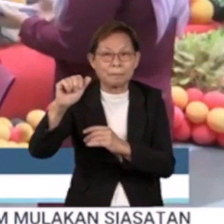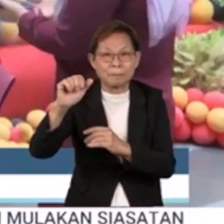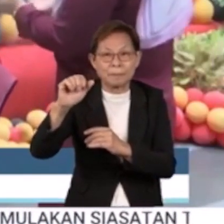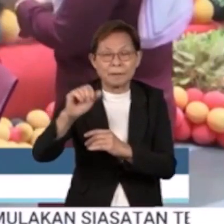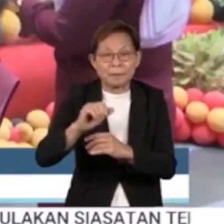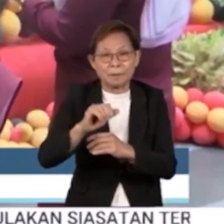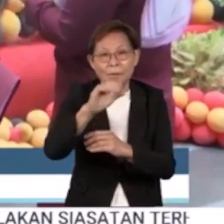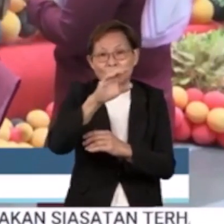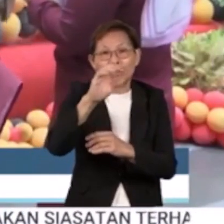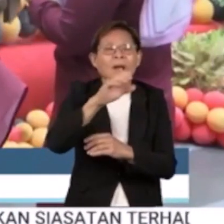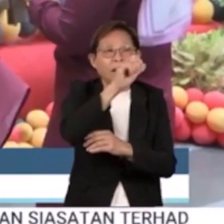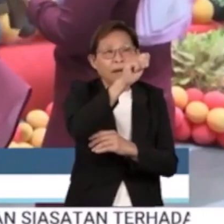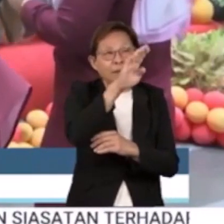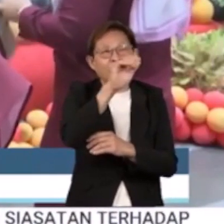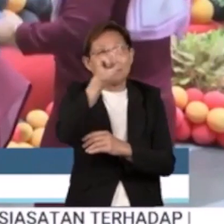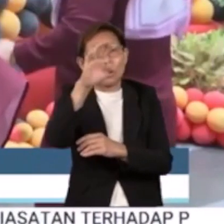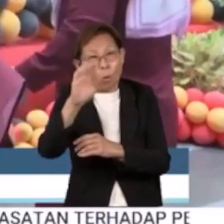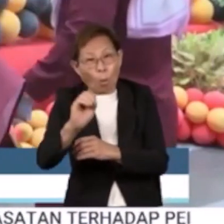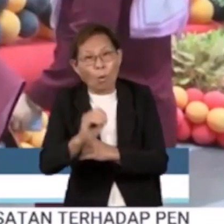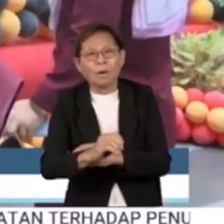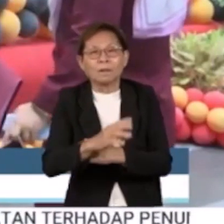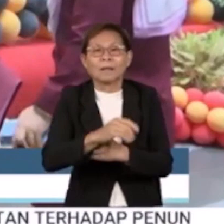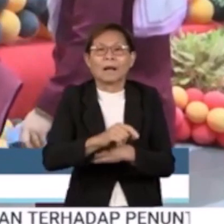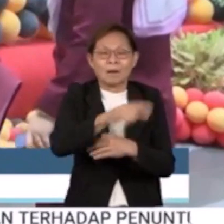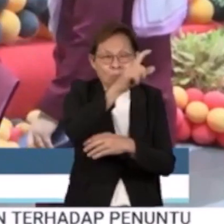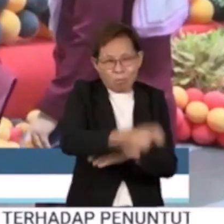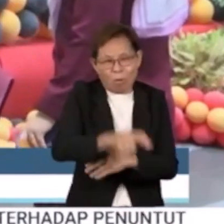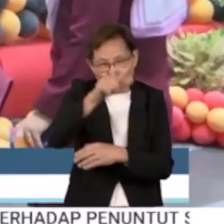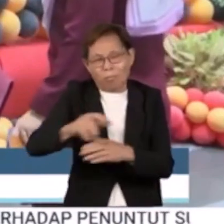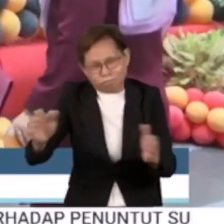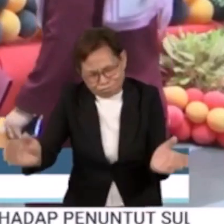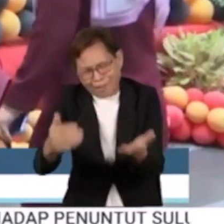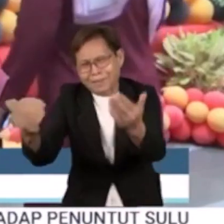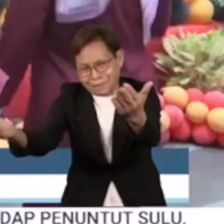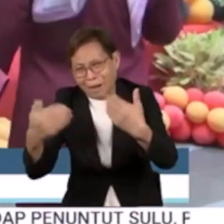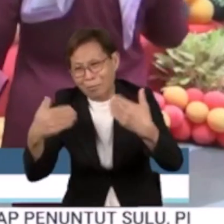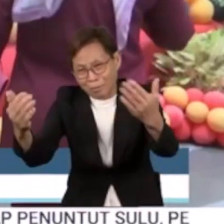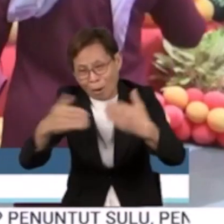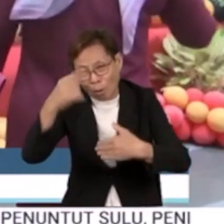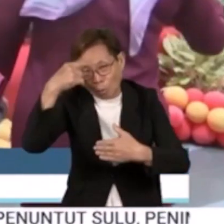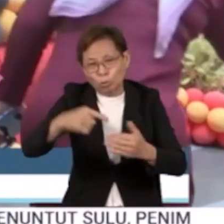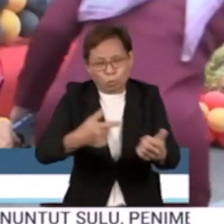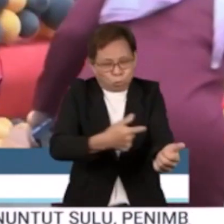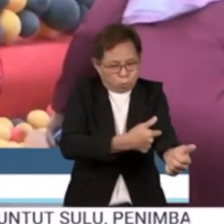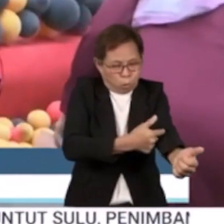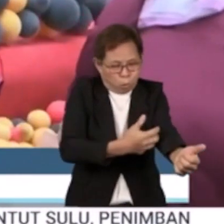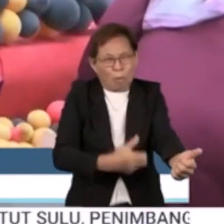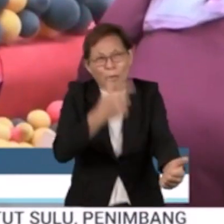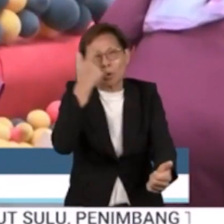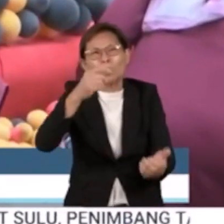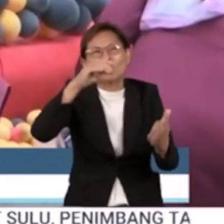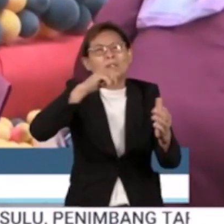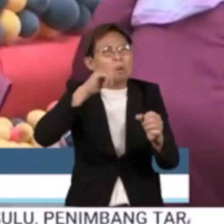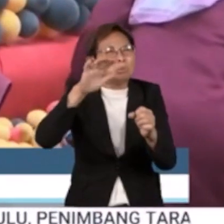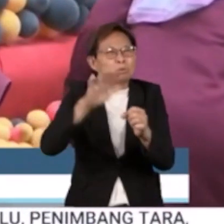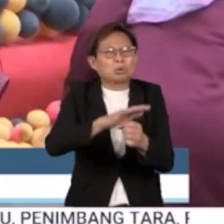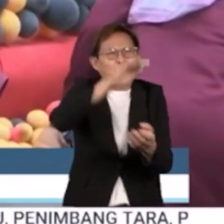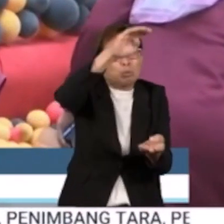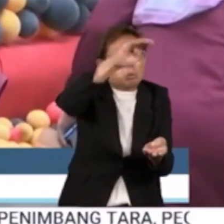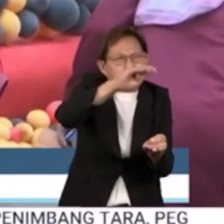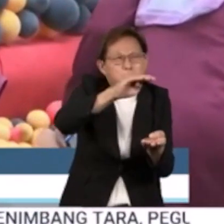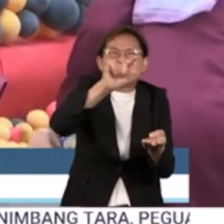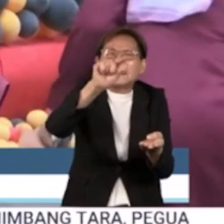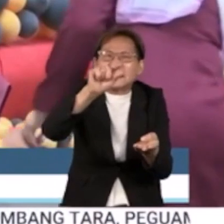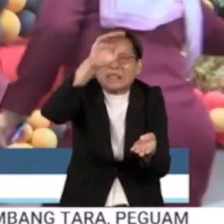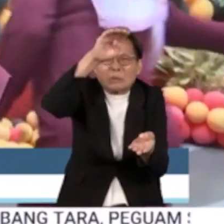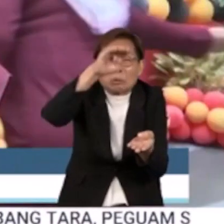penderma-penderma kumpulan A digalakkan untuk tampil kerana berlaku sedikit pengurangan dari segi